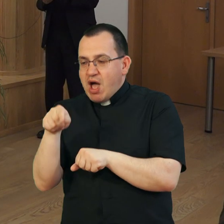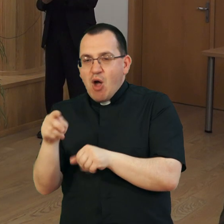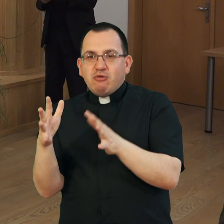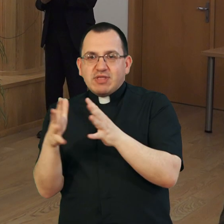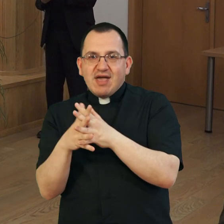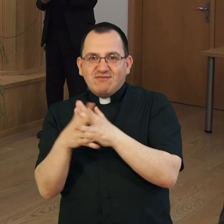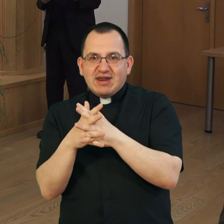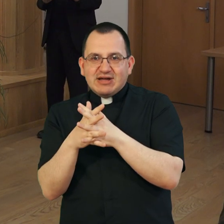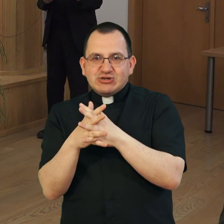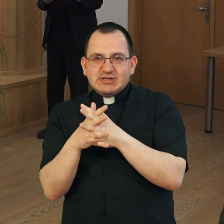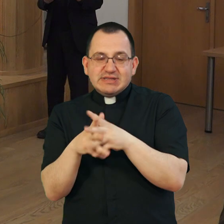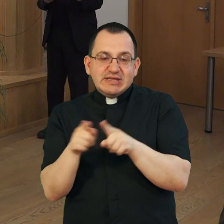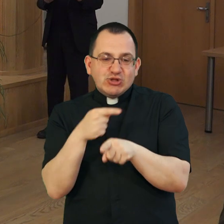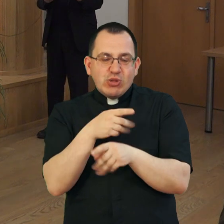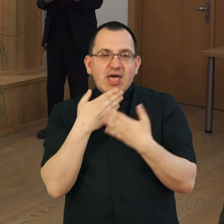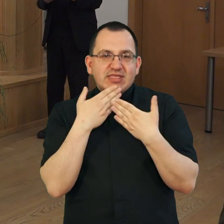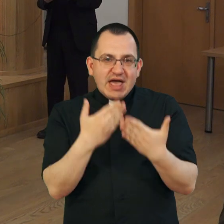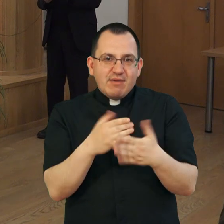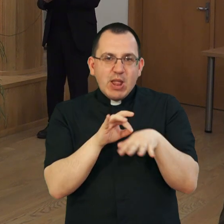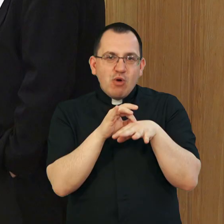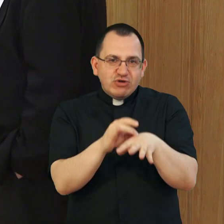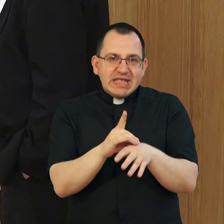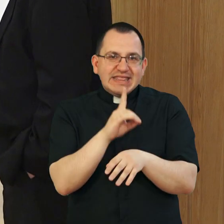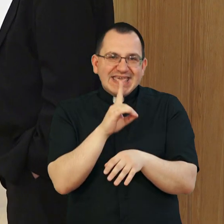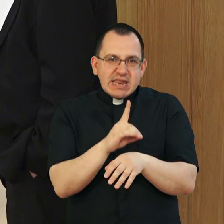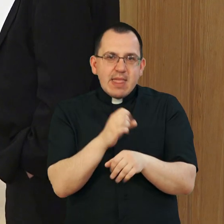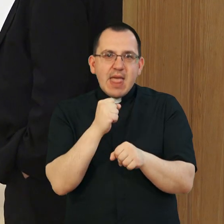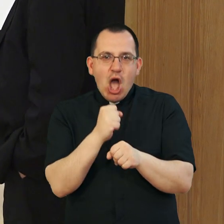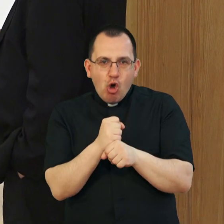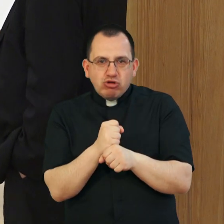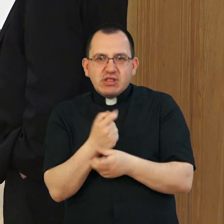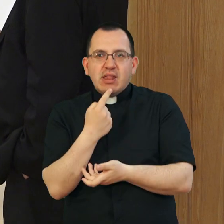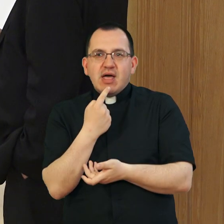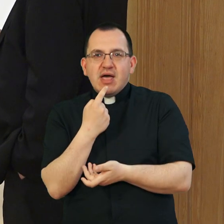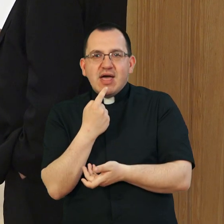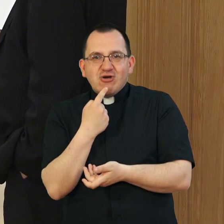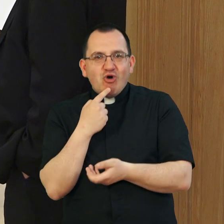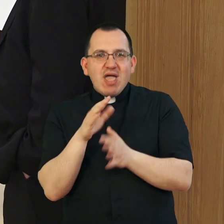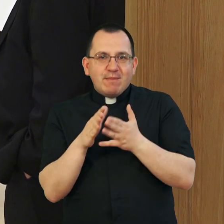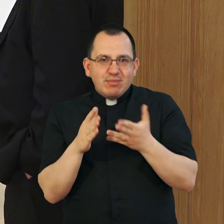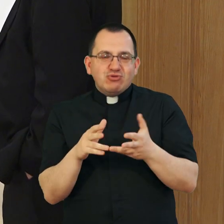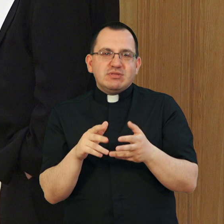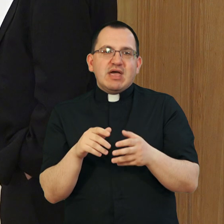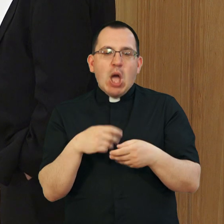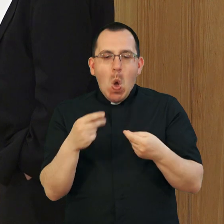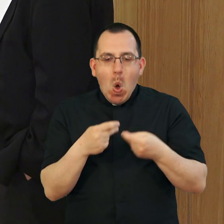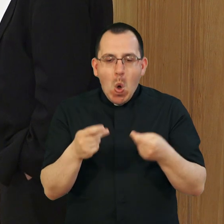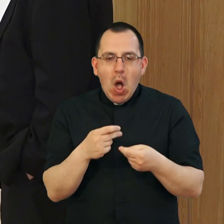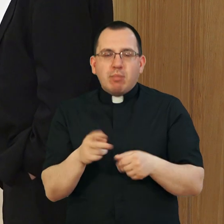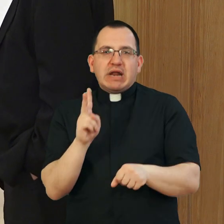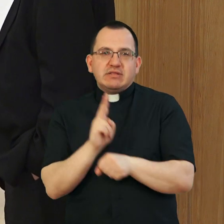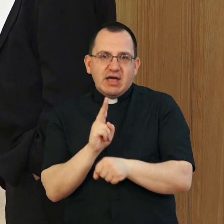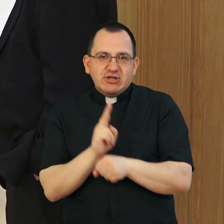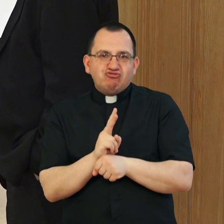knjižnici Varaždin, te zahvalio voditeljici Ireni Gotal, koja je biblioteku i stručno obradila te je dostupna u